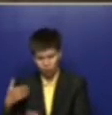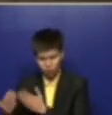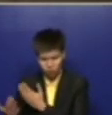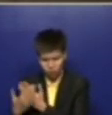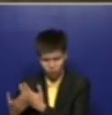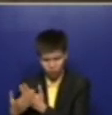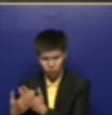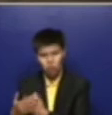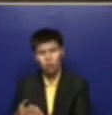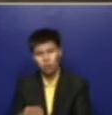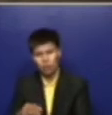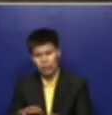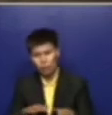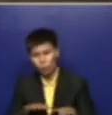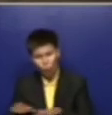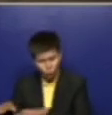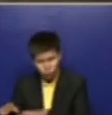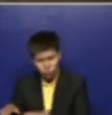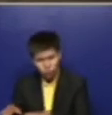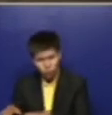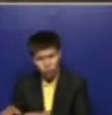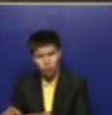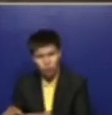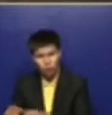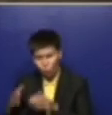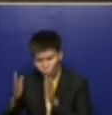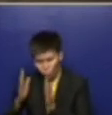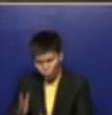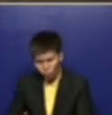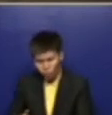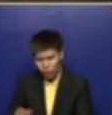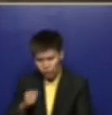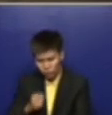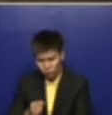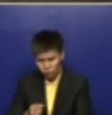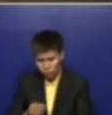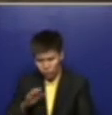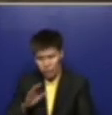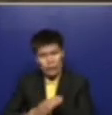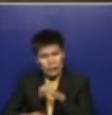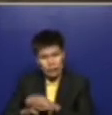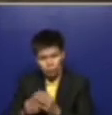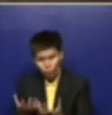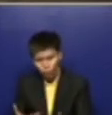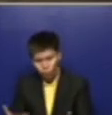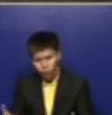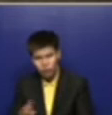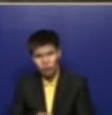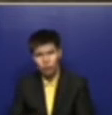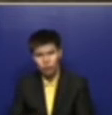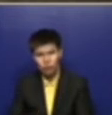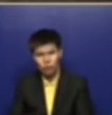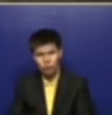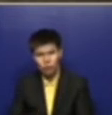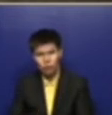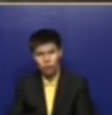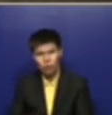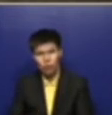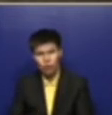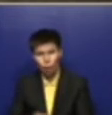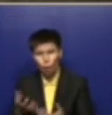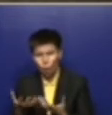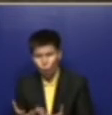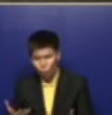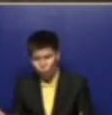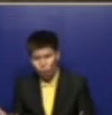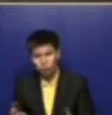ในเรื่องของการเตรียมคนในเรื่องของการเตรียมเครื่องมือยุทโธปกรณ์ขออนุญาตไปยุติก่อนนะเป็นเครื่องมืออุปกรณ์นะครับอุป